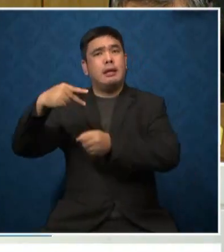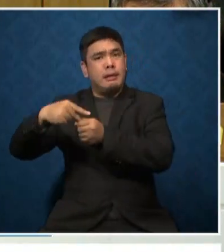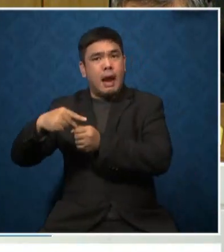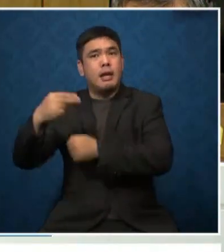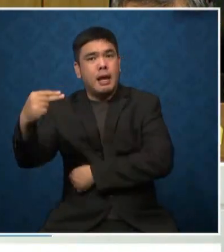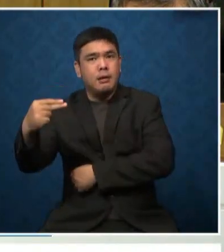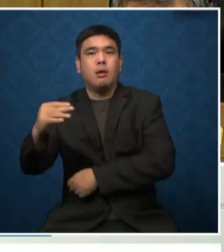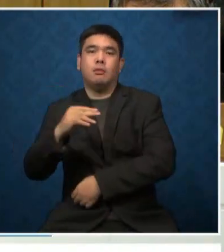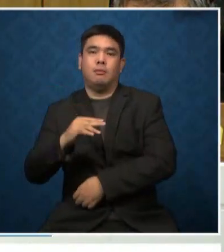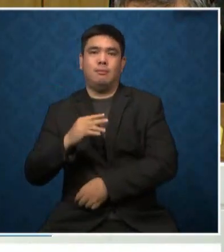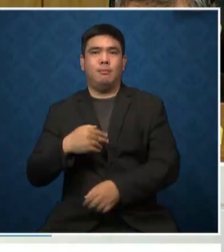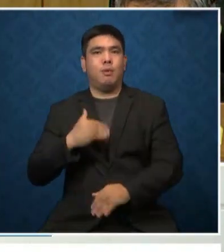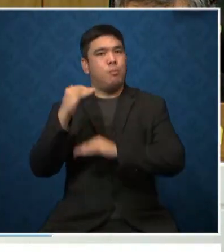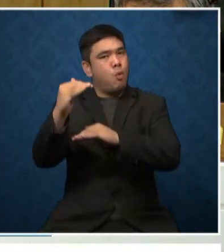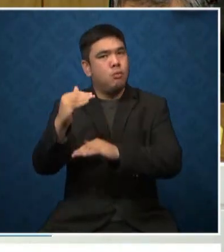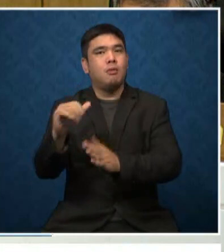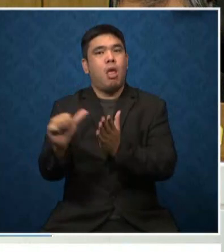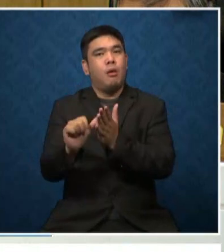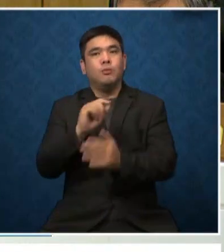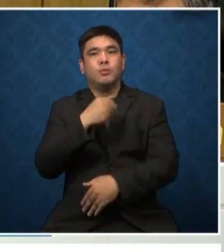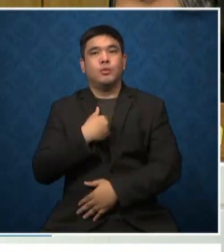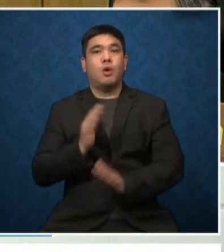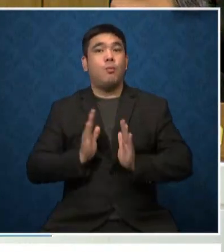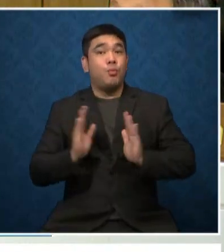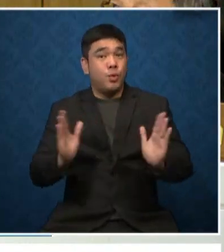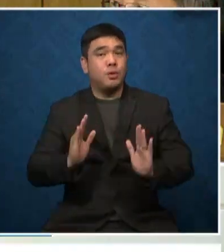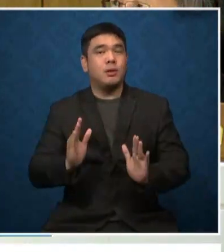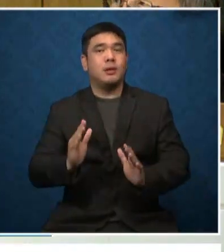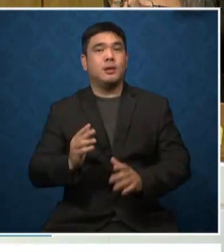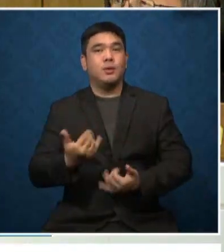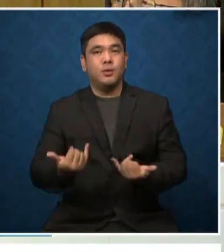การกำกับดูแลในหลายๆเรื่องนะครับต้องขอขอบคุณครับที่ให้ความสนใจในเรื่องนี้ขอบคุณมากครับ